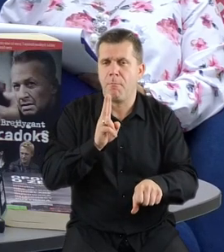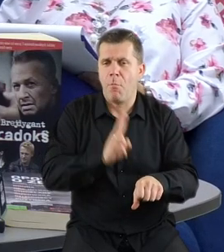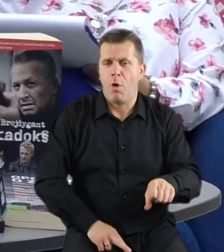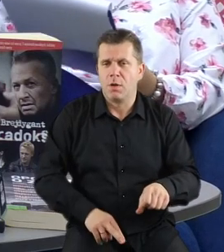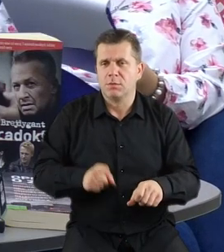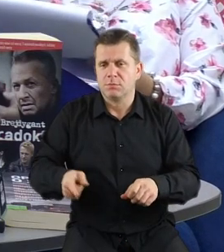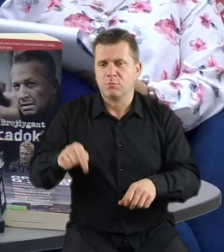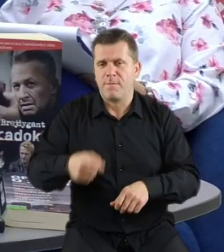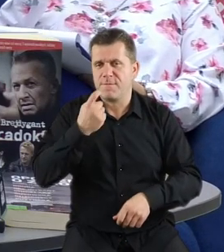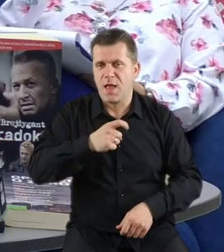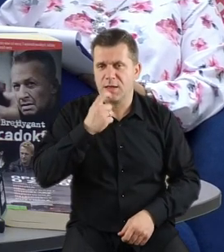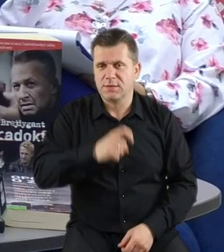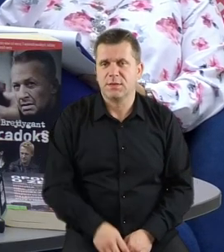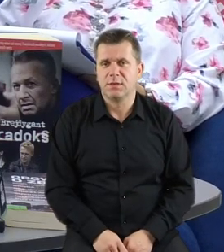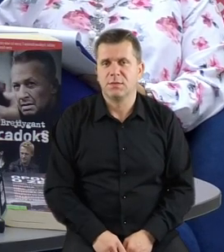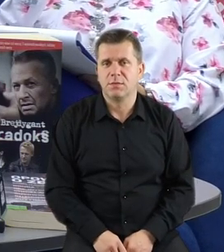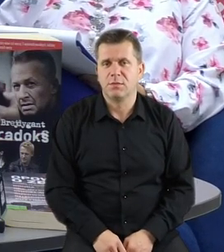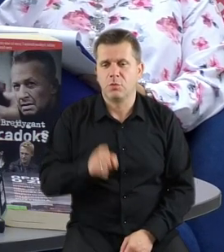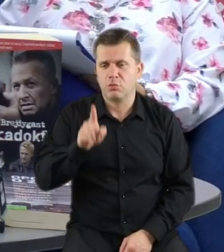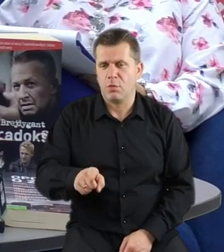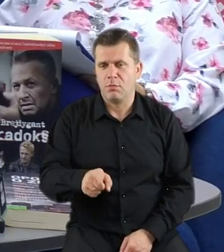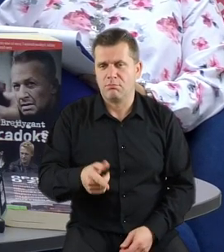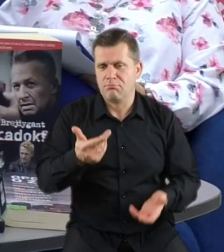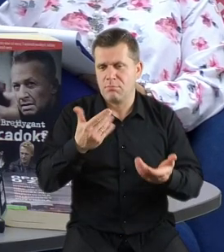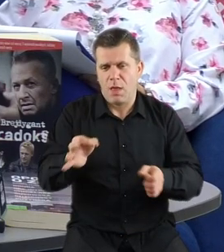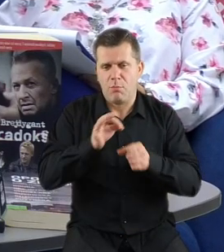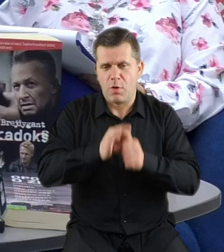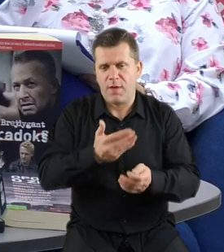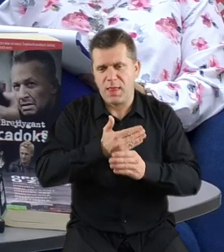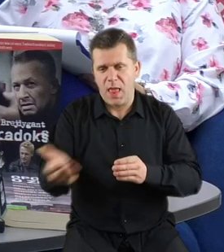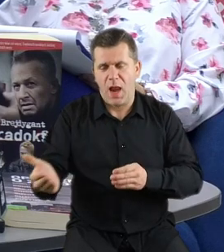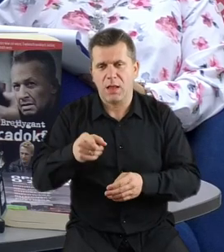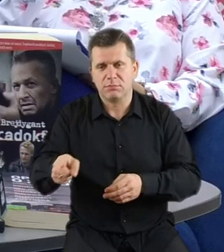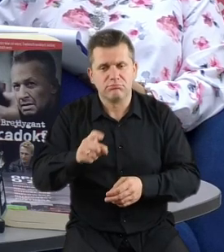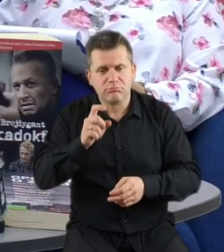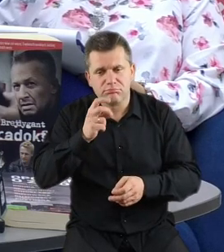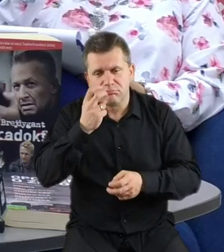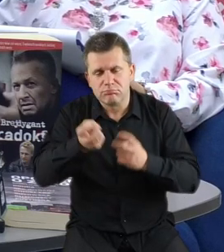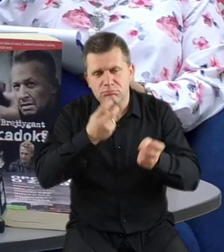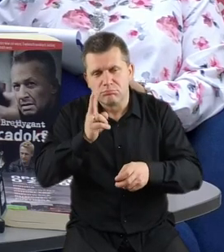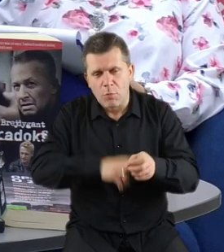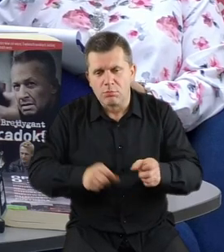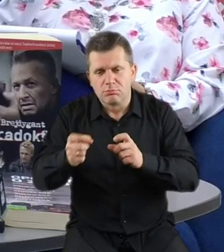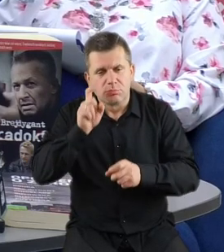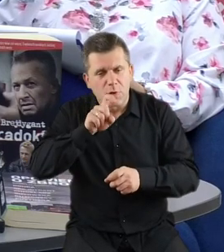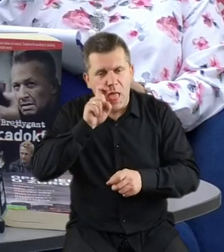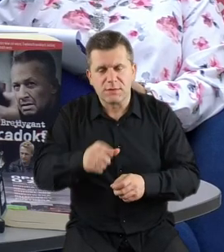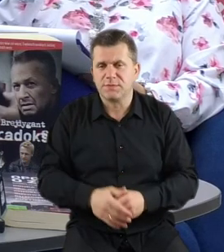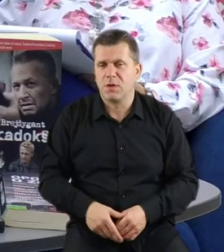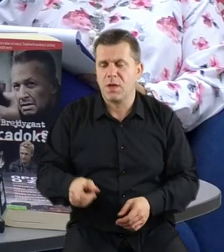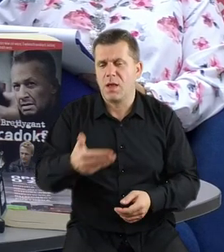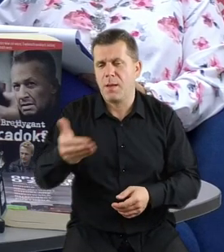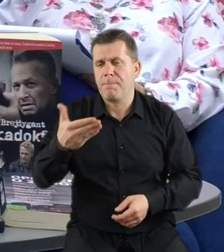policjant tutaj z komendy w Kielcach, to nie prowadziłaby dalej tego śledztwa. Monika Brzozowska